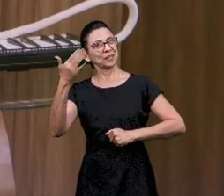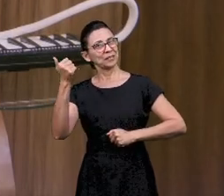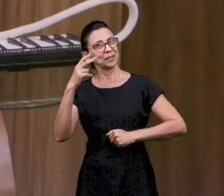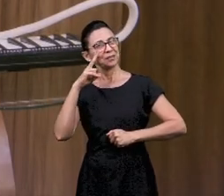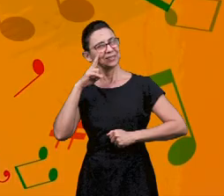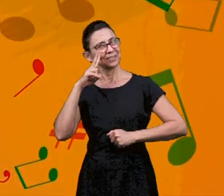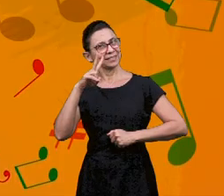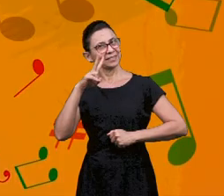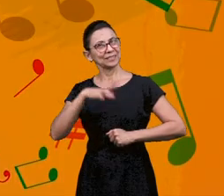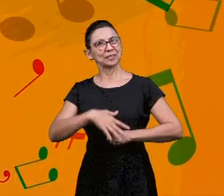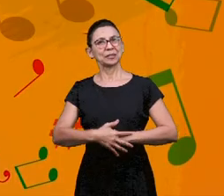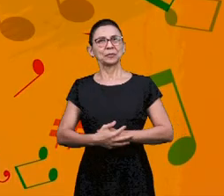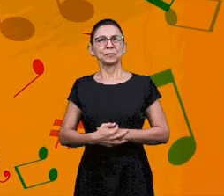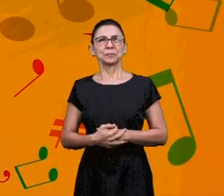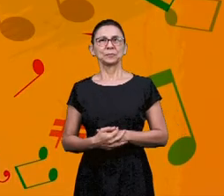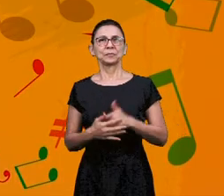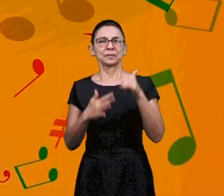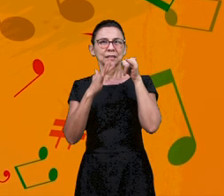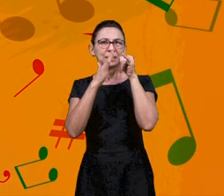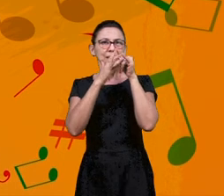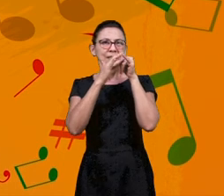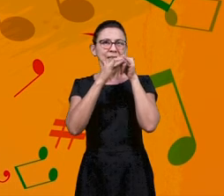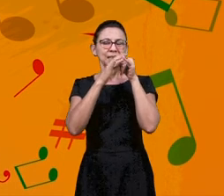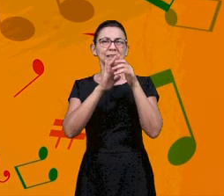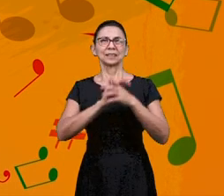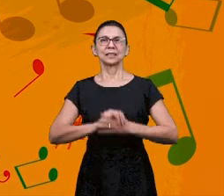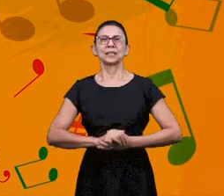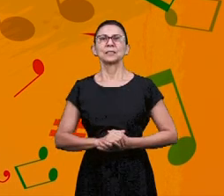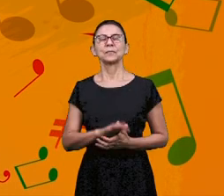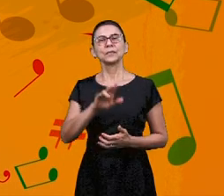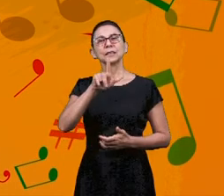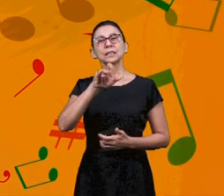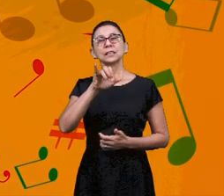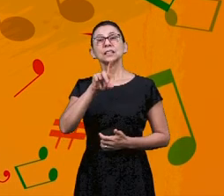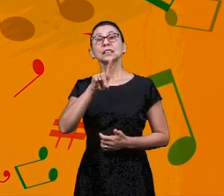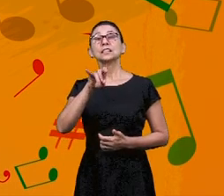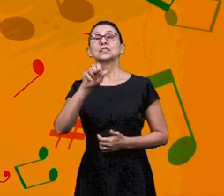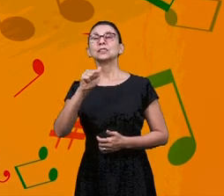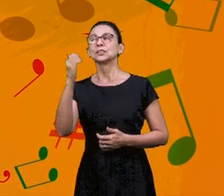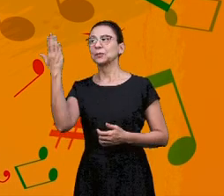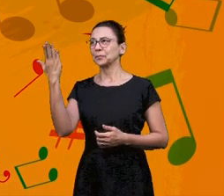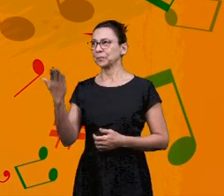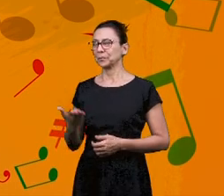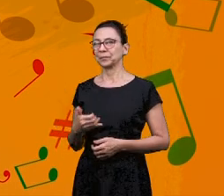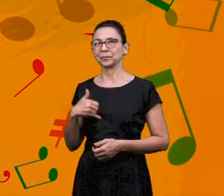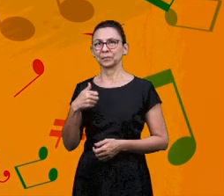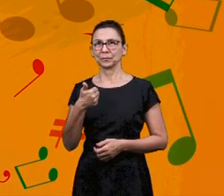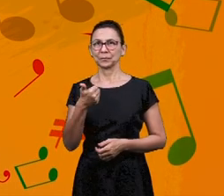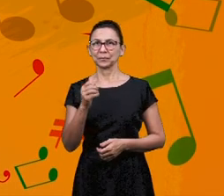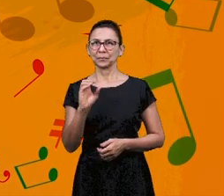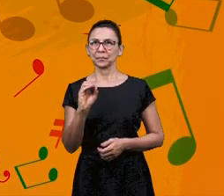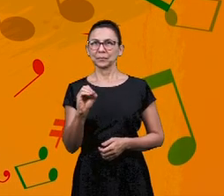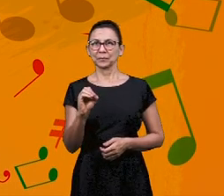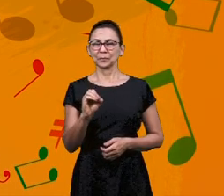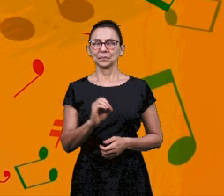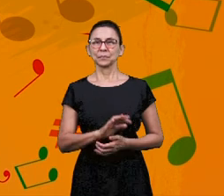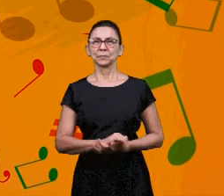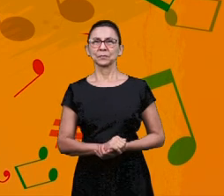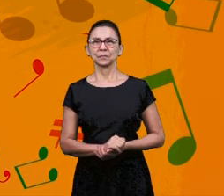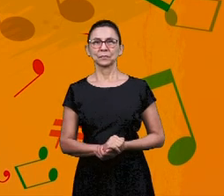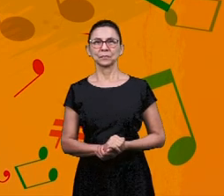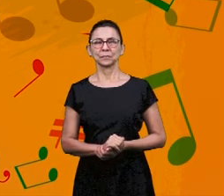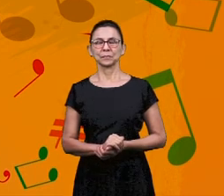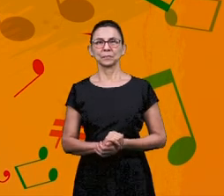allons assister. Celle-là, c'est Lydia Teixeira, de 10 ans, de Ponta Grossa,